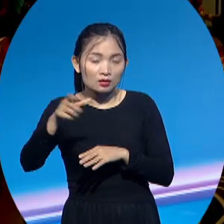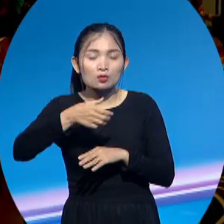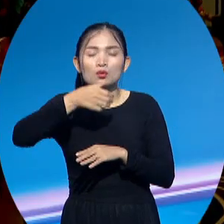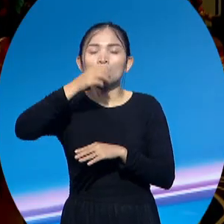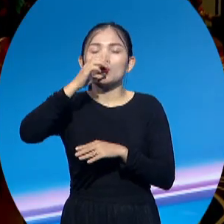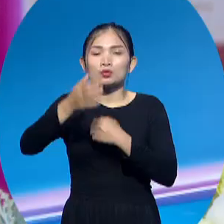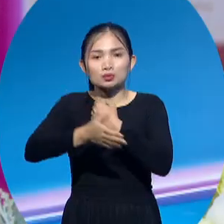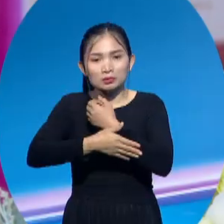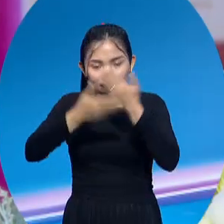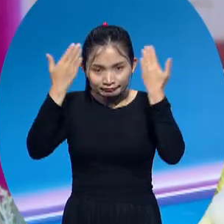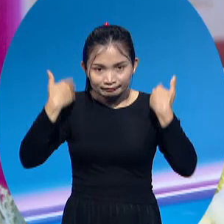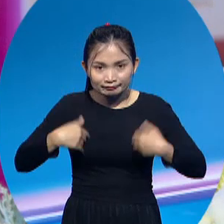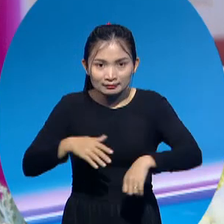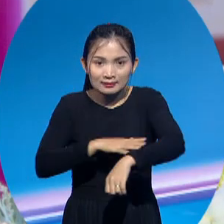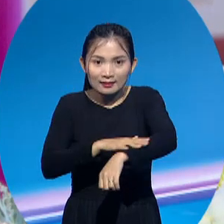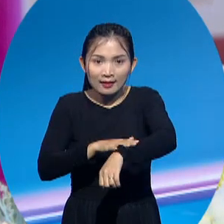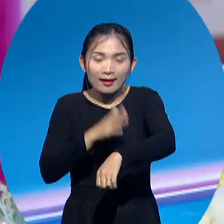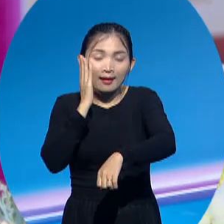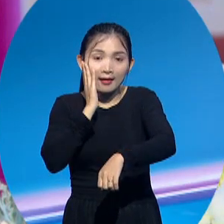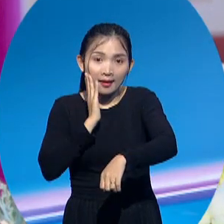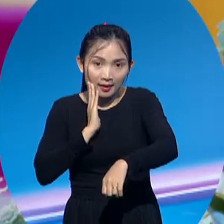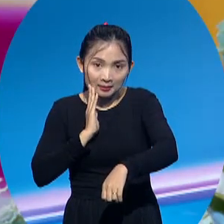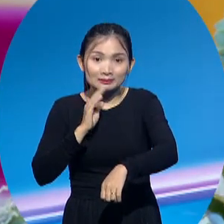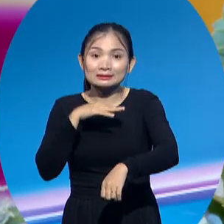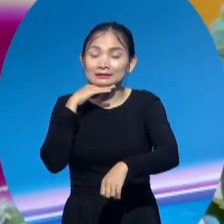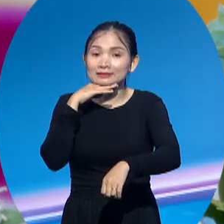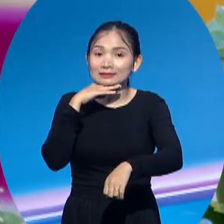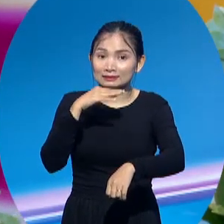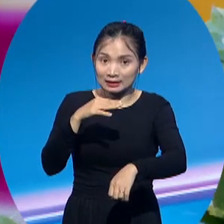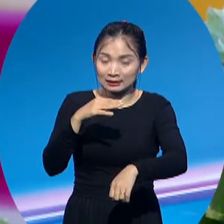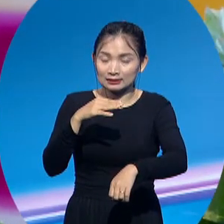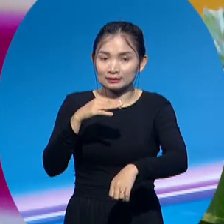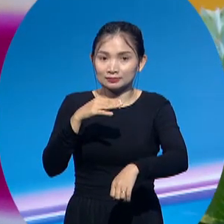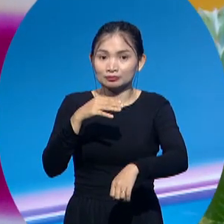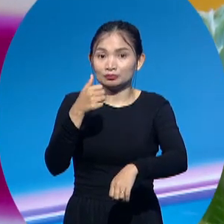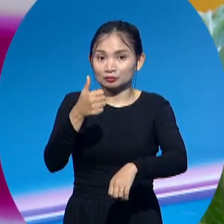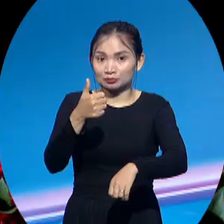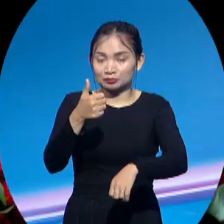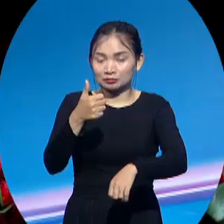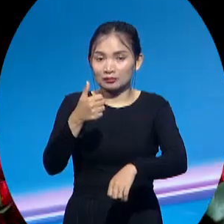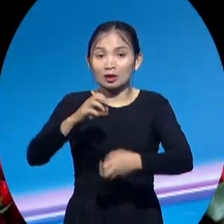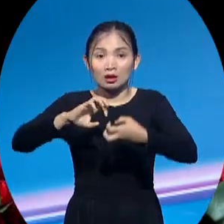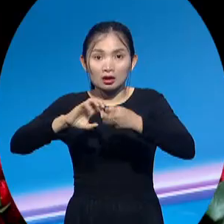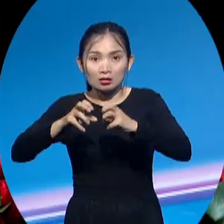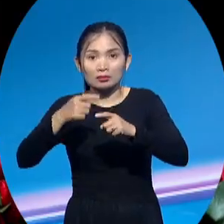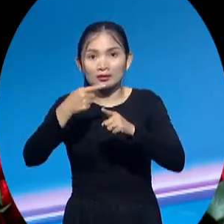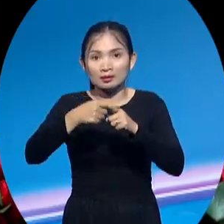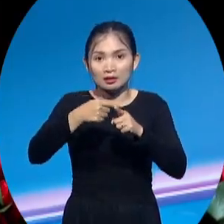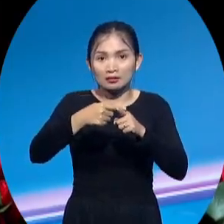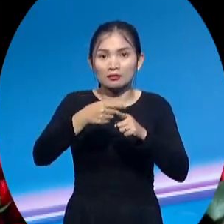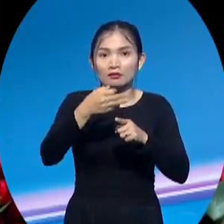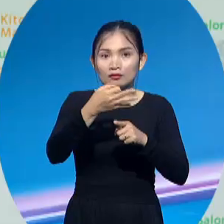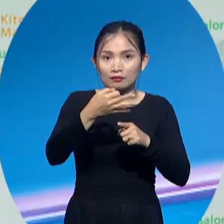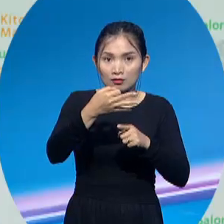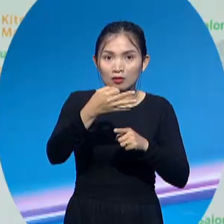da đàn hồi và săn chắc, với hương vị đào trắng, tạo cảm giác sảng khoái và dễ uống. Công ty trách nhiệm hữu hạn Fortis